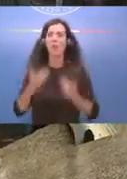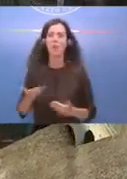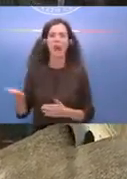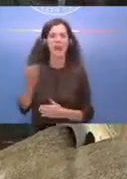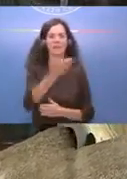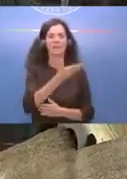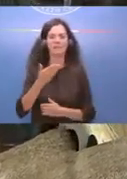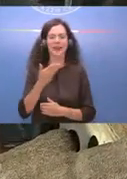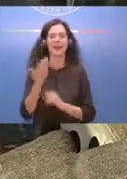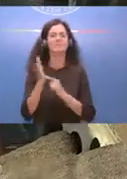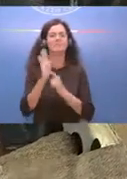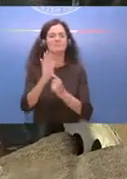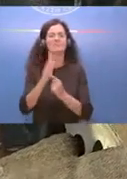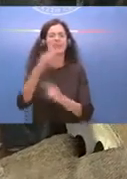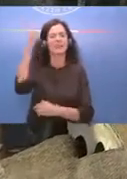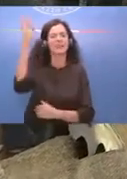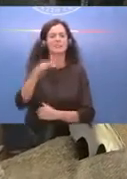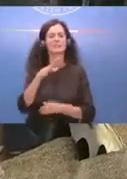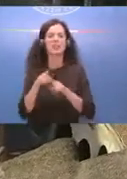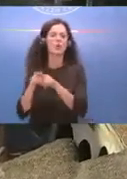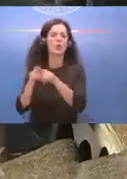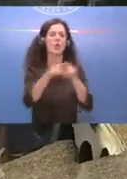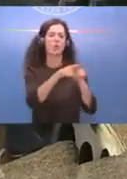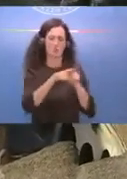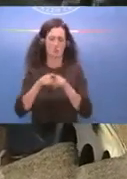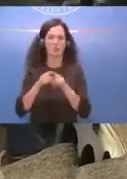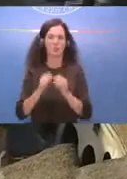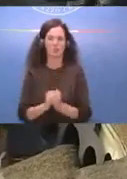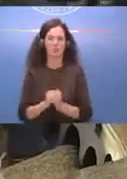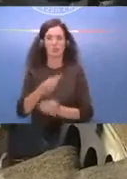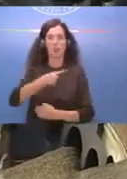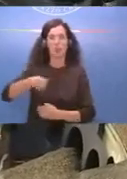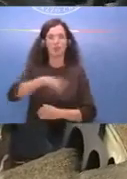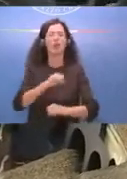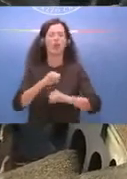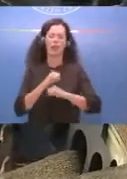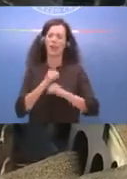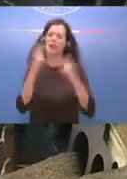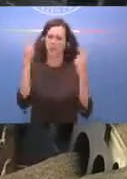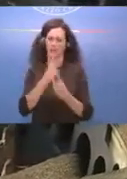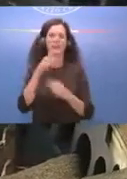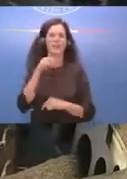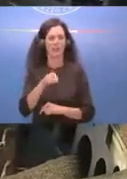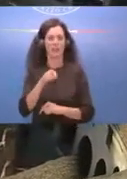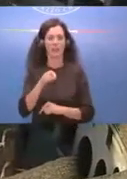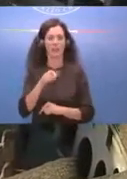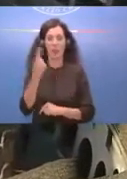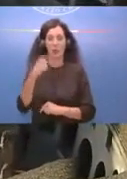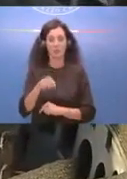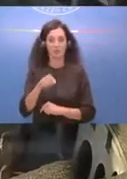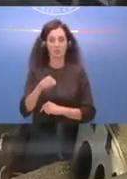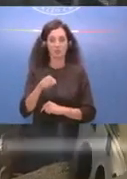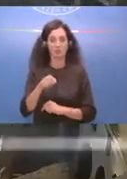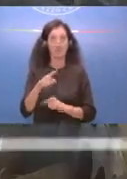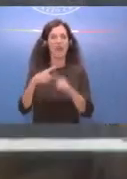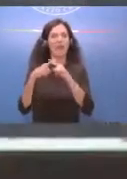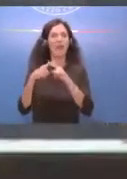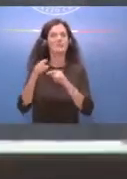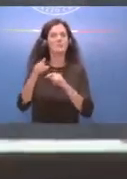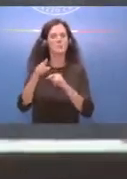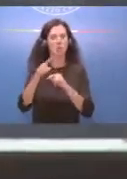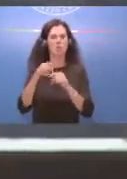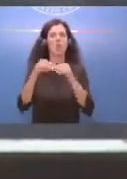di un destino comune e un concetto in cui crediamo fortemente per questo durante l'expo universale di milano